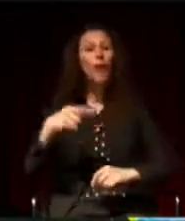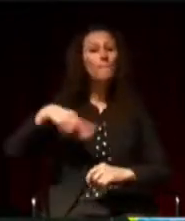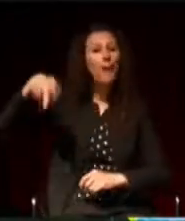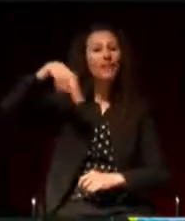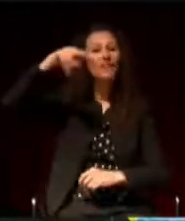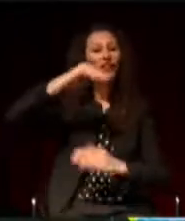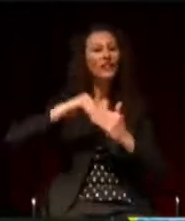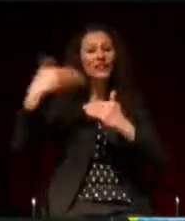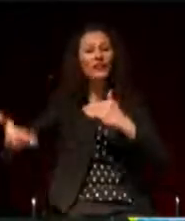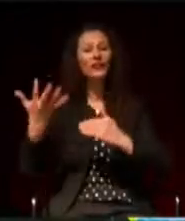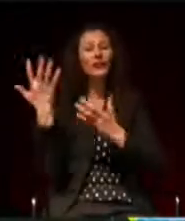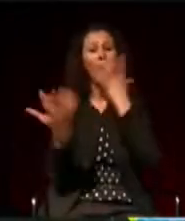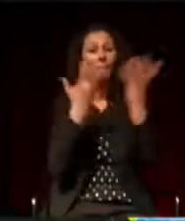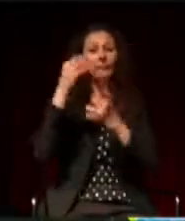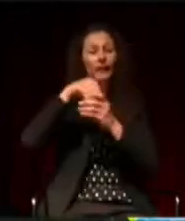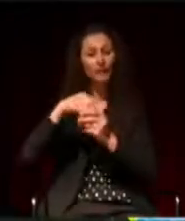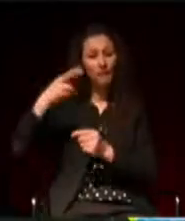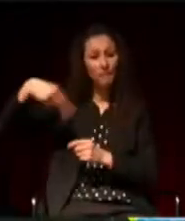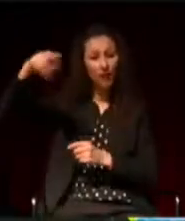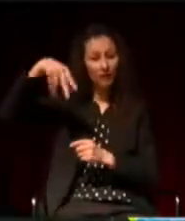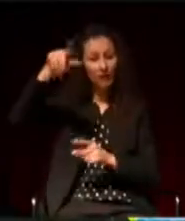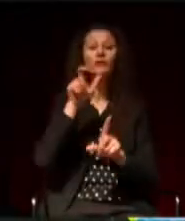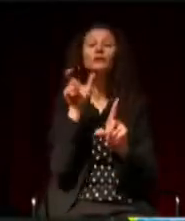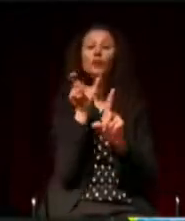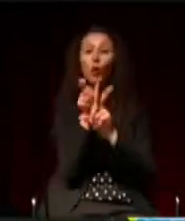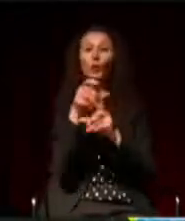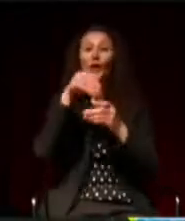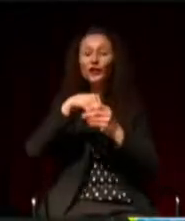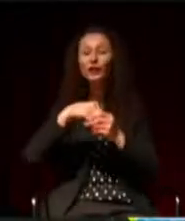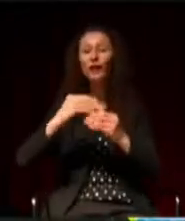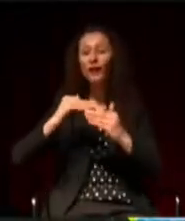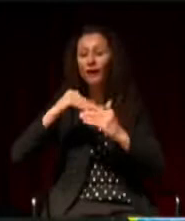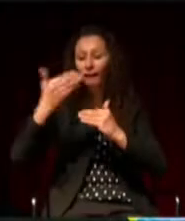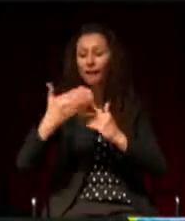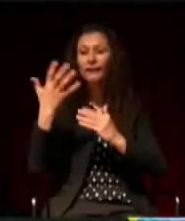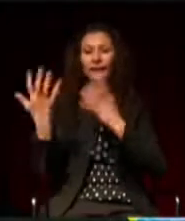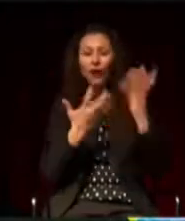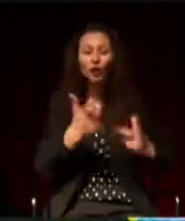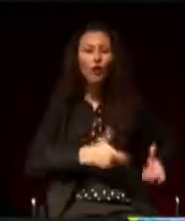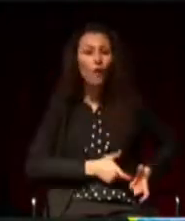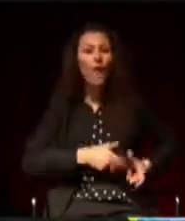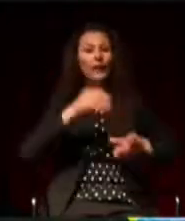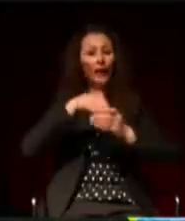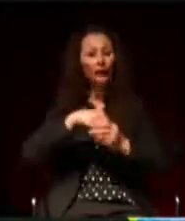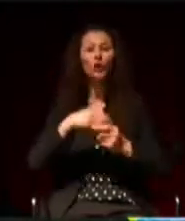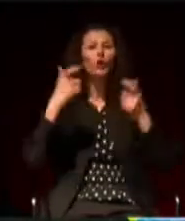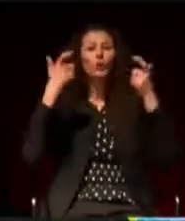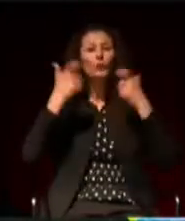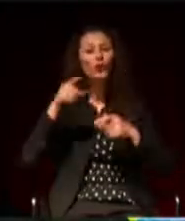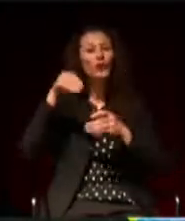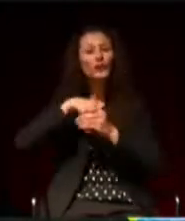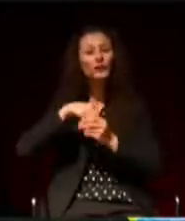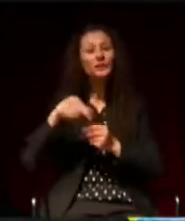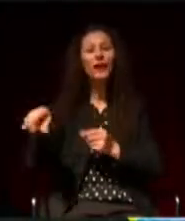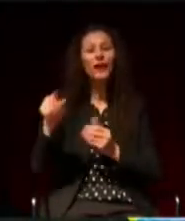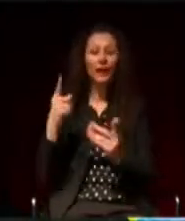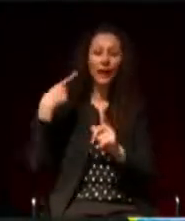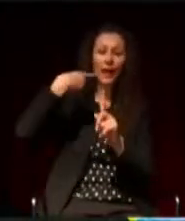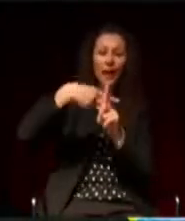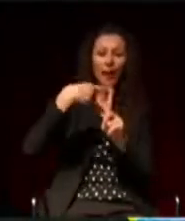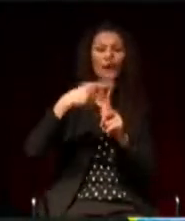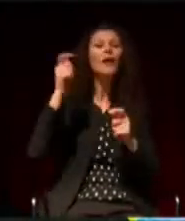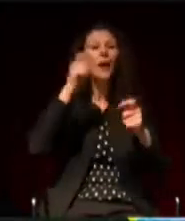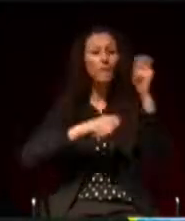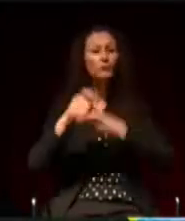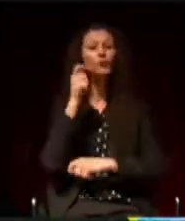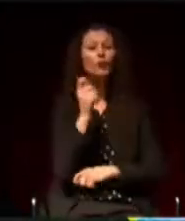dışındaki yangın merdiveni, korunumlu koridorun askeri ölçüdeki alanı ve yangın güvenlik kolleri, yürürlükteki imar yönetmeliği gereğince ilave olarak